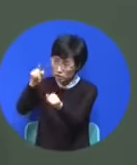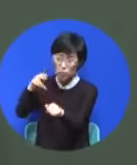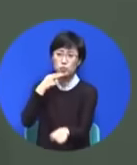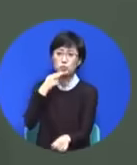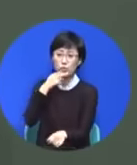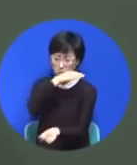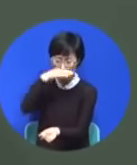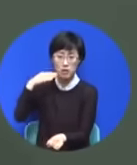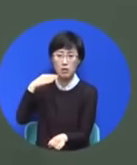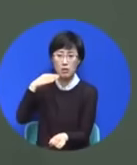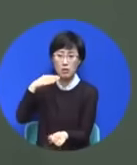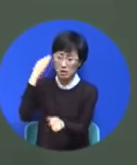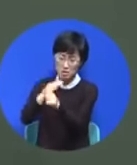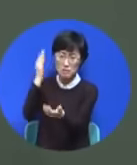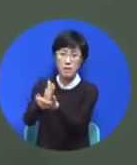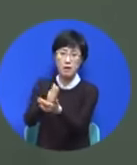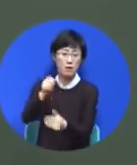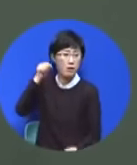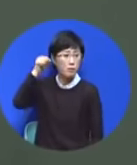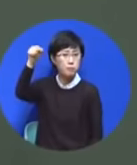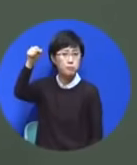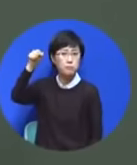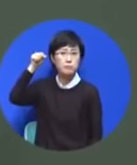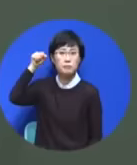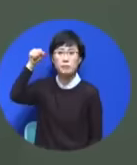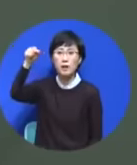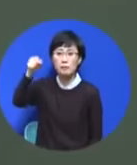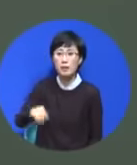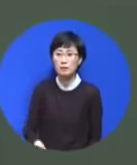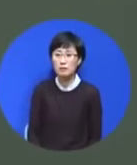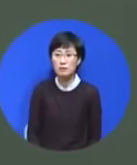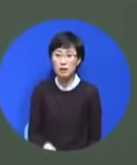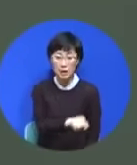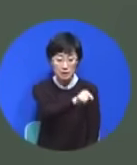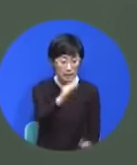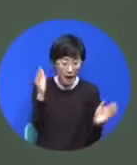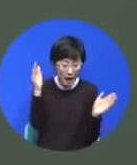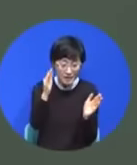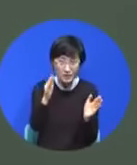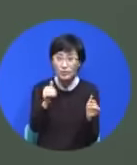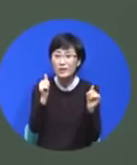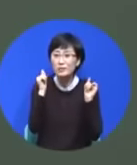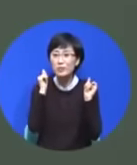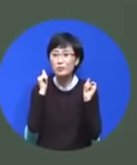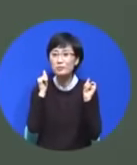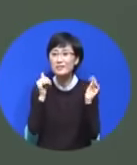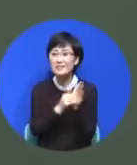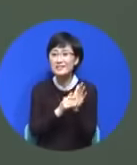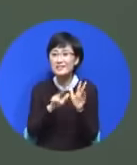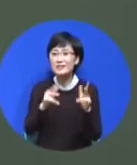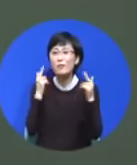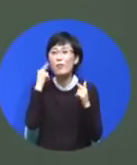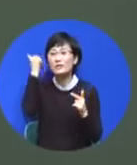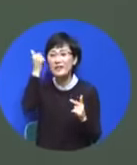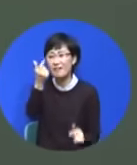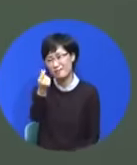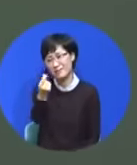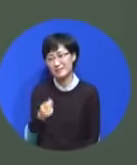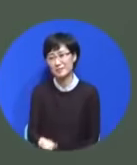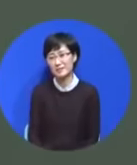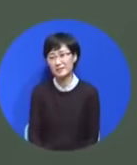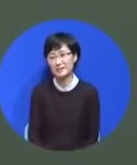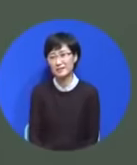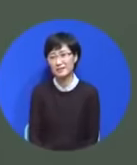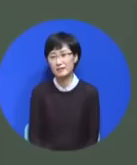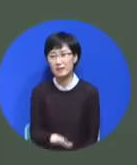잘못됐냐이 들라는 거예요 그 학생들 다 지금 목사 있거든요 여러분들